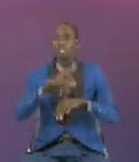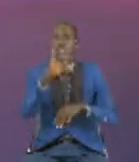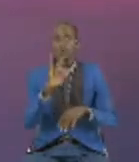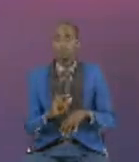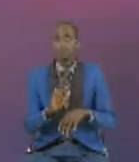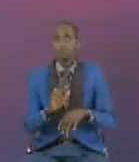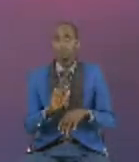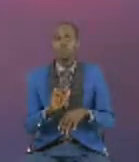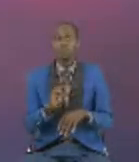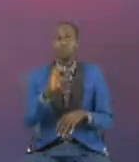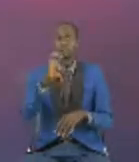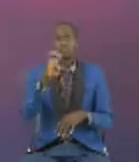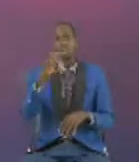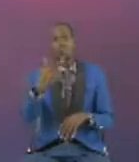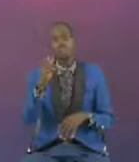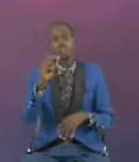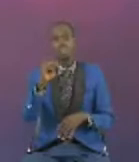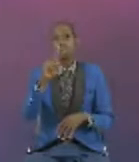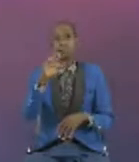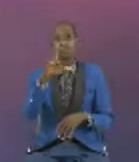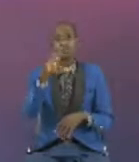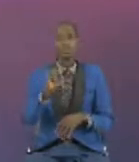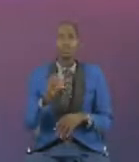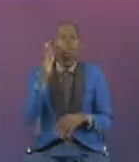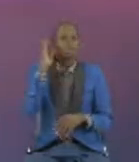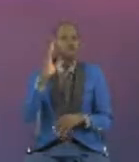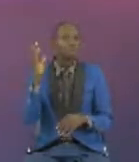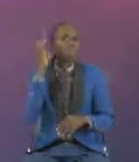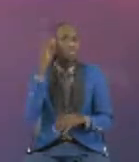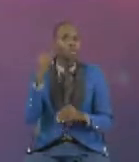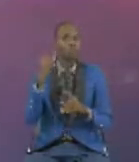de l'Évangile et qu'il crusse.